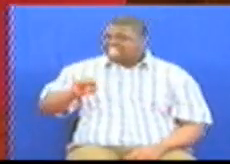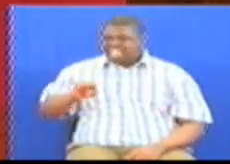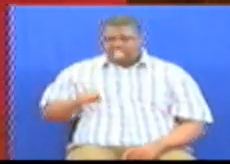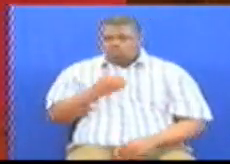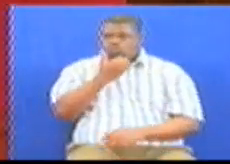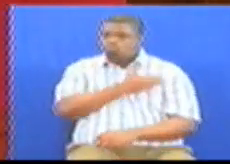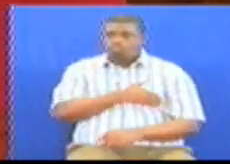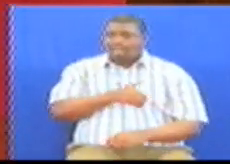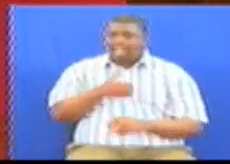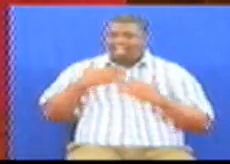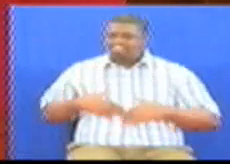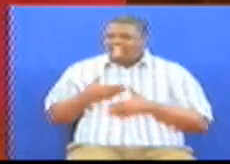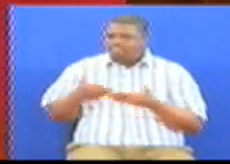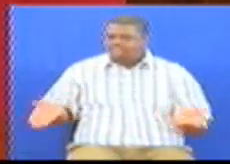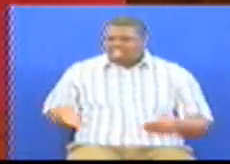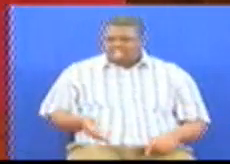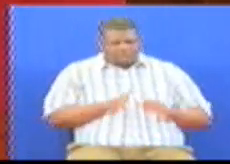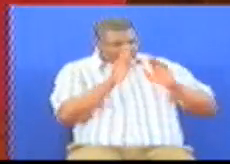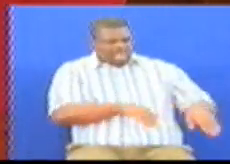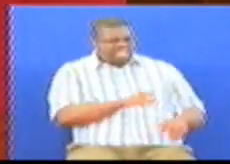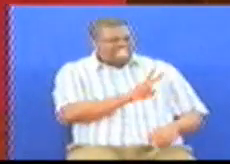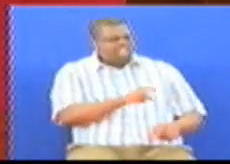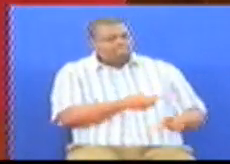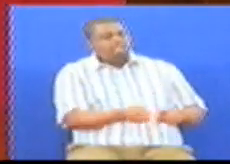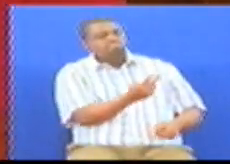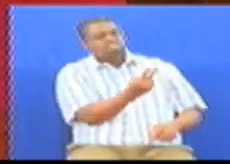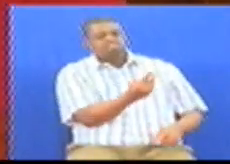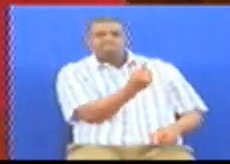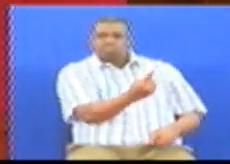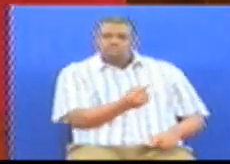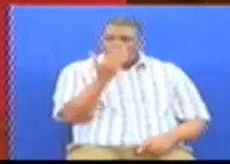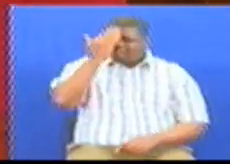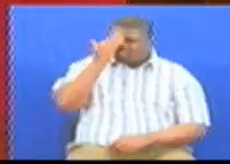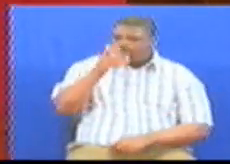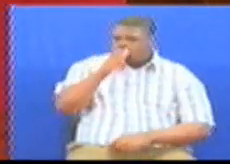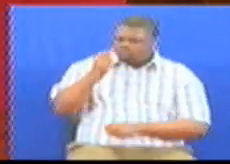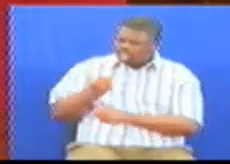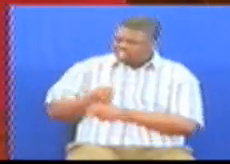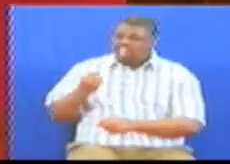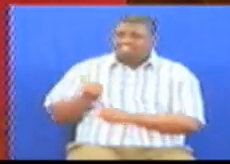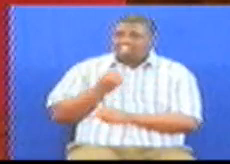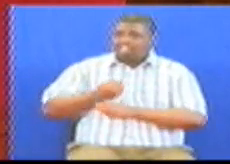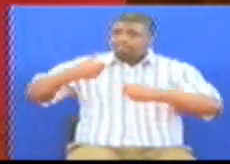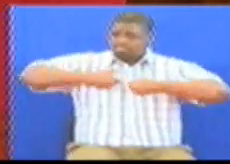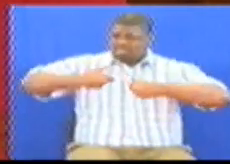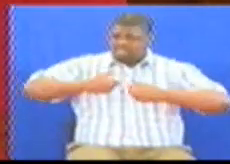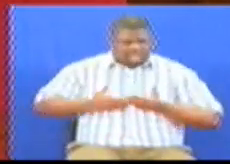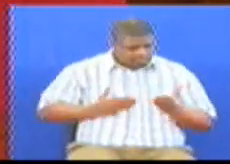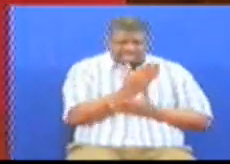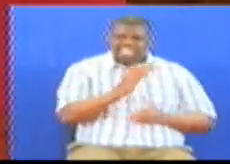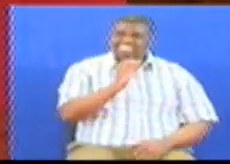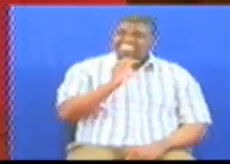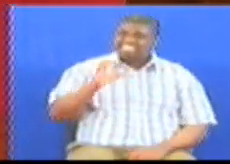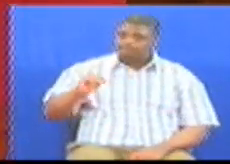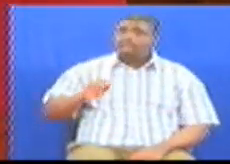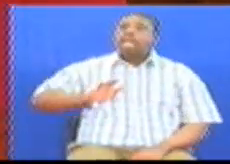200 hawatakupata mpazuku kumpakura. Wanajua kazi inayofanya katika ile kazi. Mimi kama mimi napita kwenye CCM na hapa mbele ya bunge